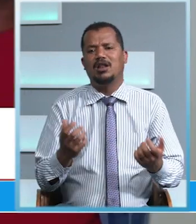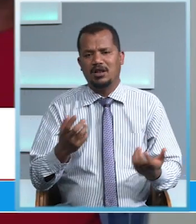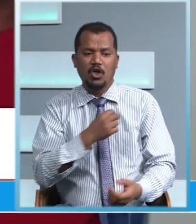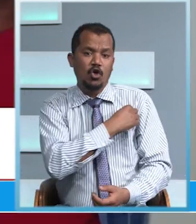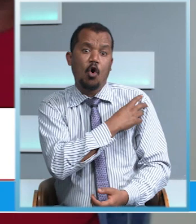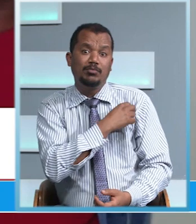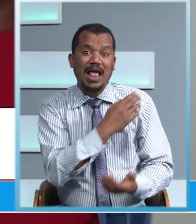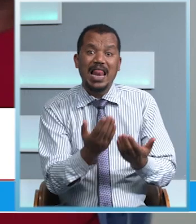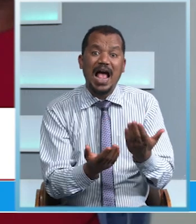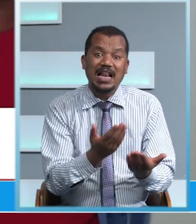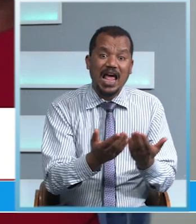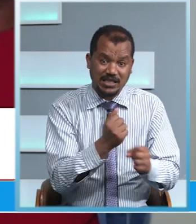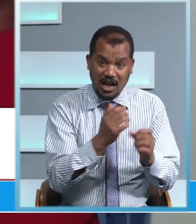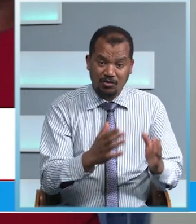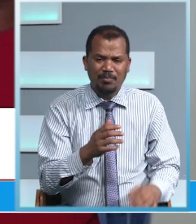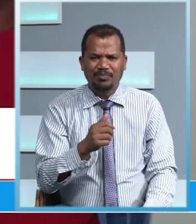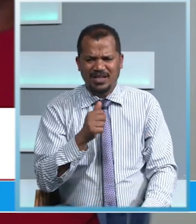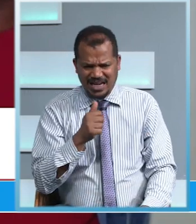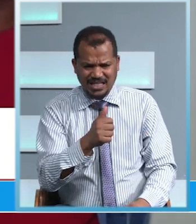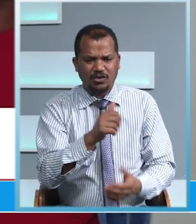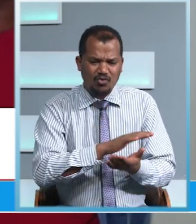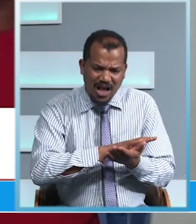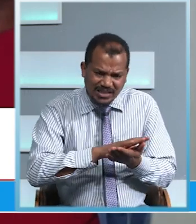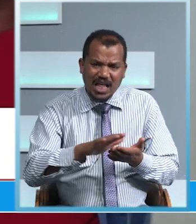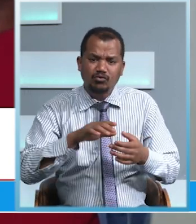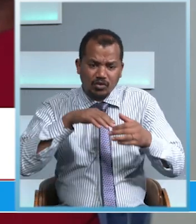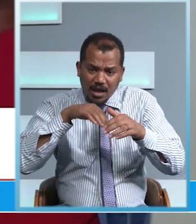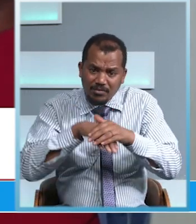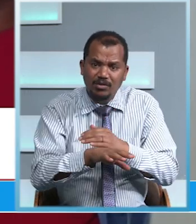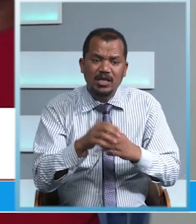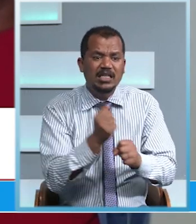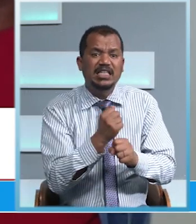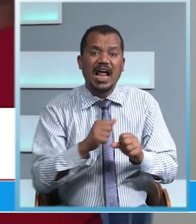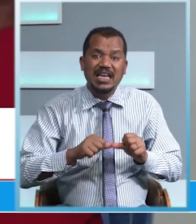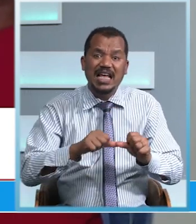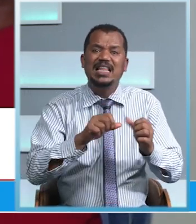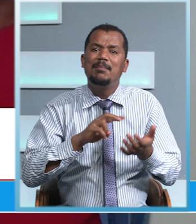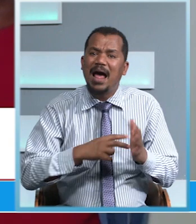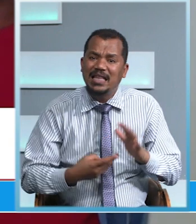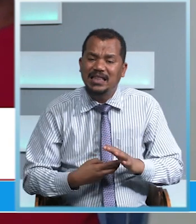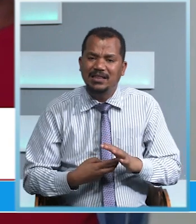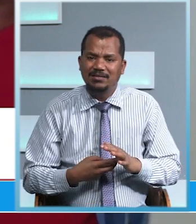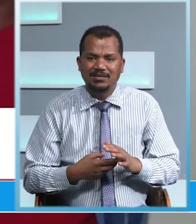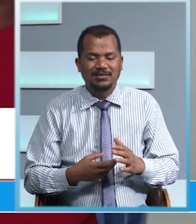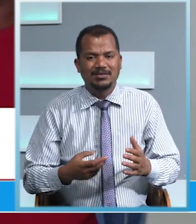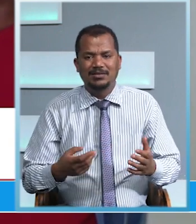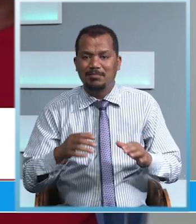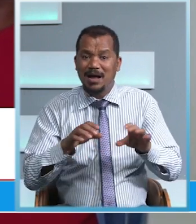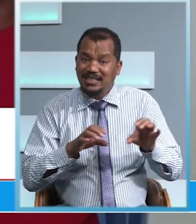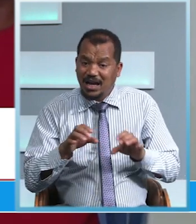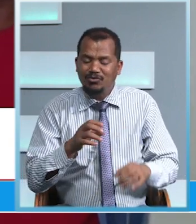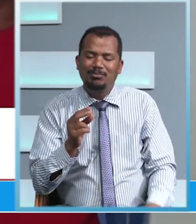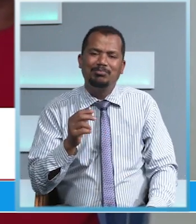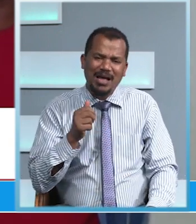ነው። የሆስፒታሉ አገልግሎት ራሳችሁ አጽድታችሁ ገብታችሁ ስራ እንዲቀጥል ማለት